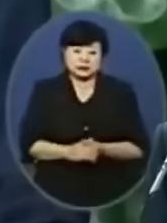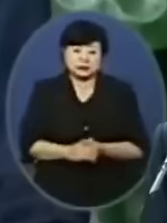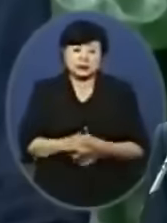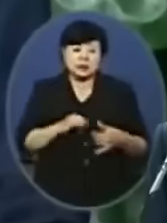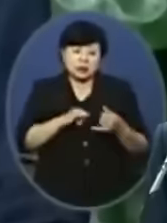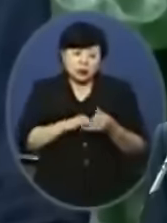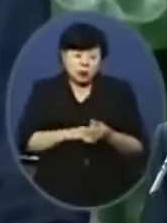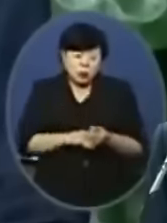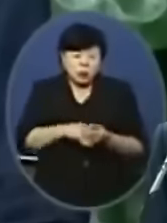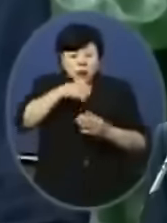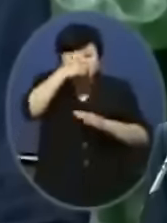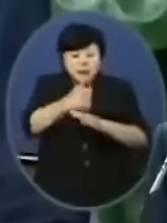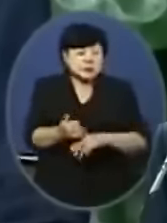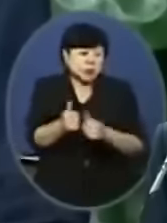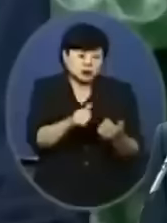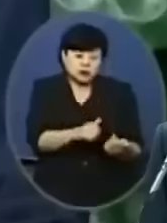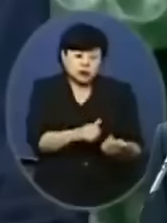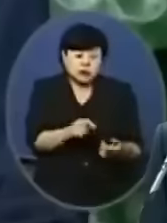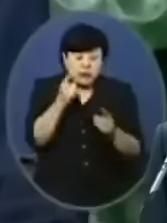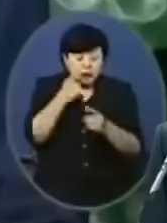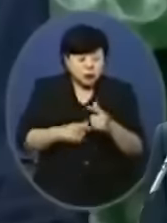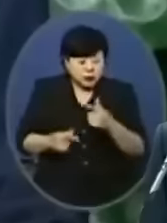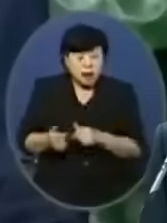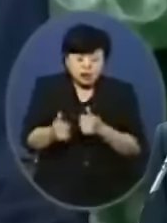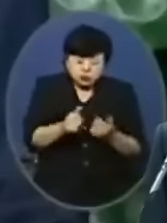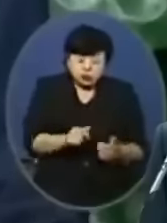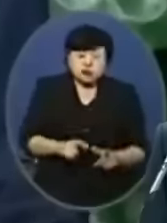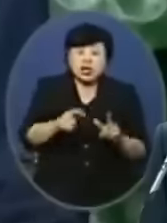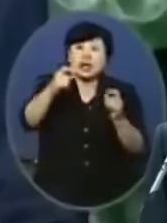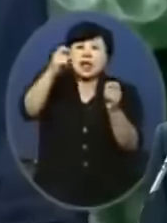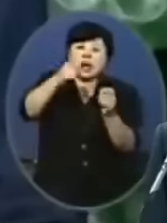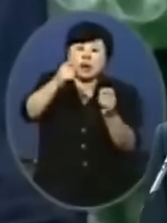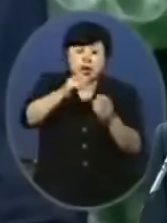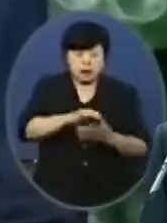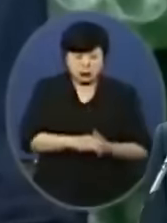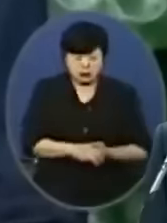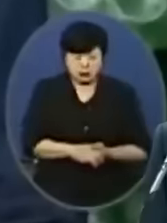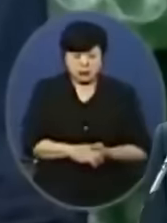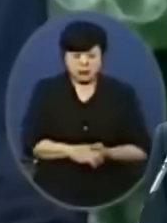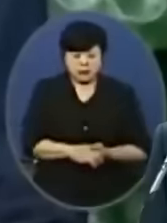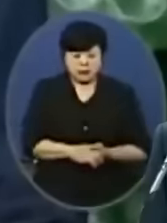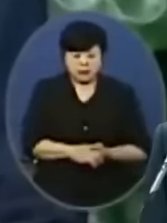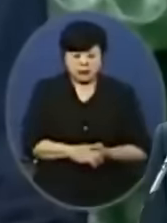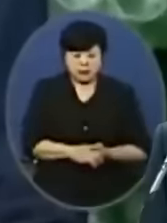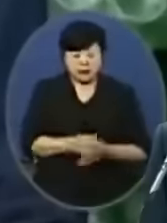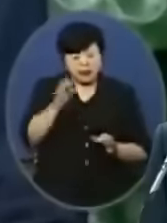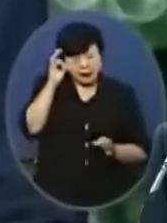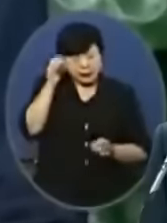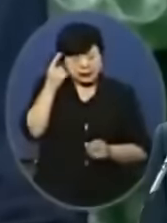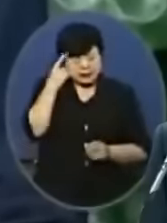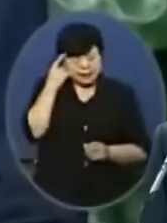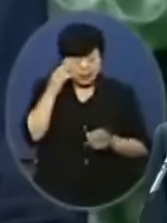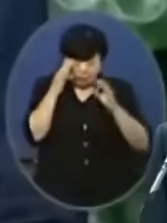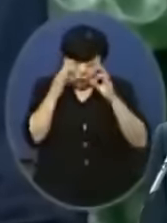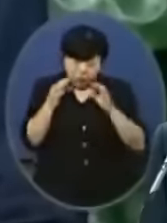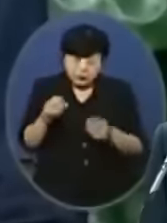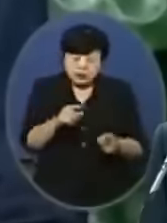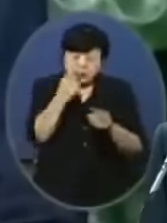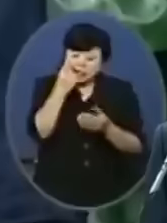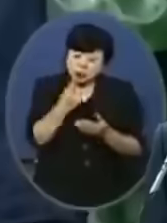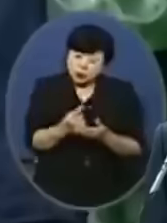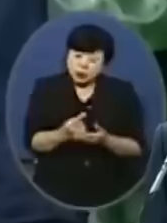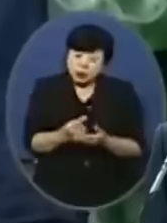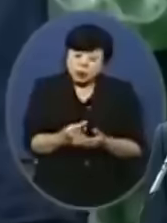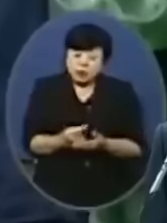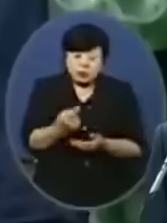필연적으로 인생은 죽는데 사는 것보다 죽는 날이 같았지만인데 그래 가만히 생각하면서 어떻게 살아온가